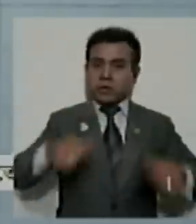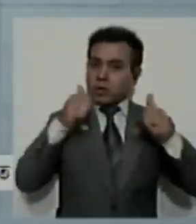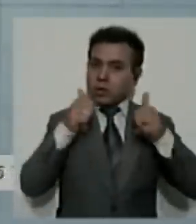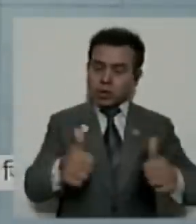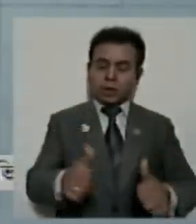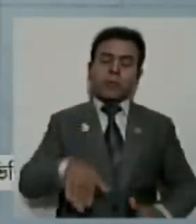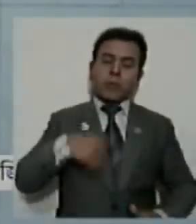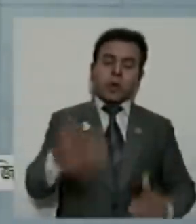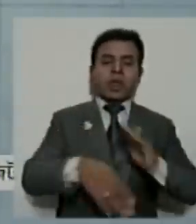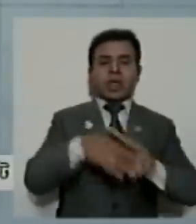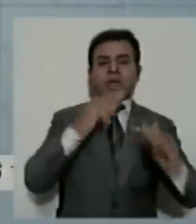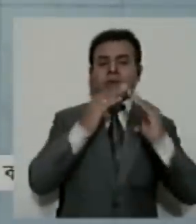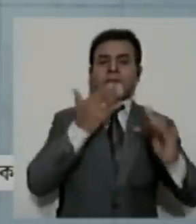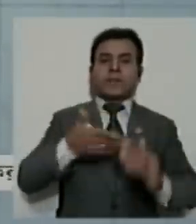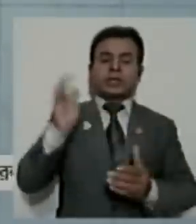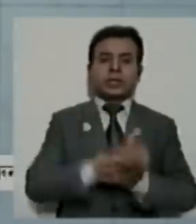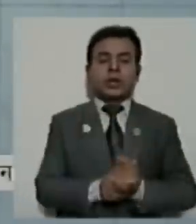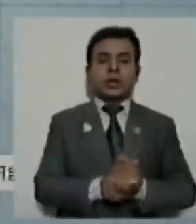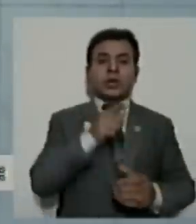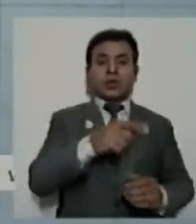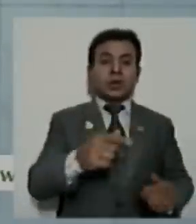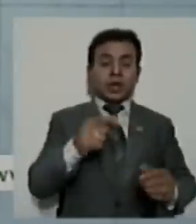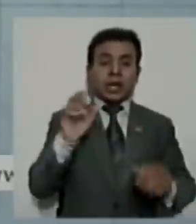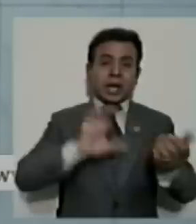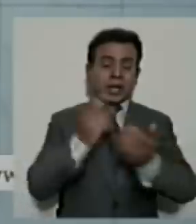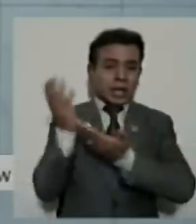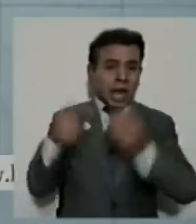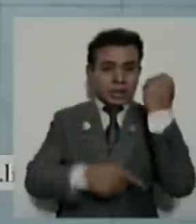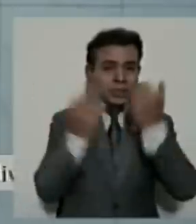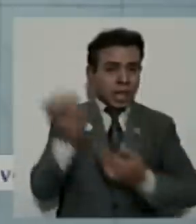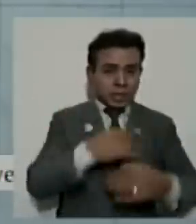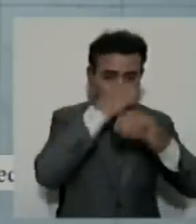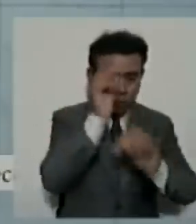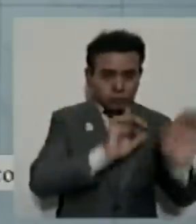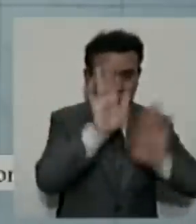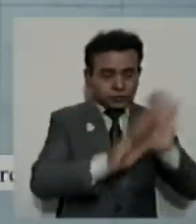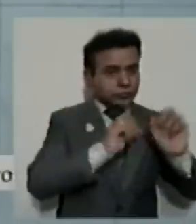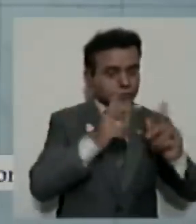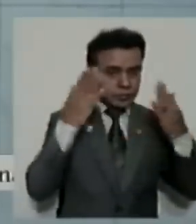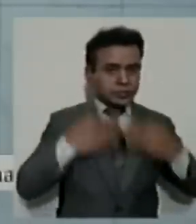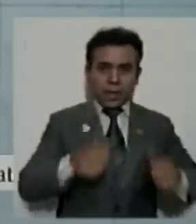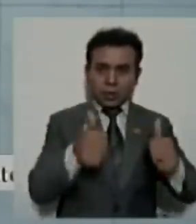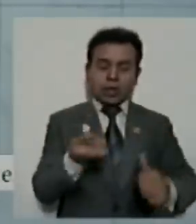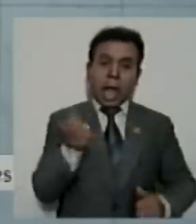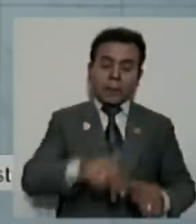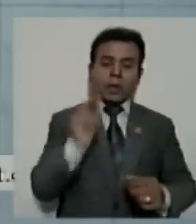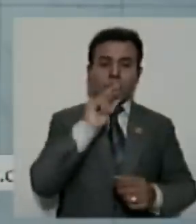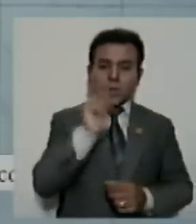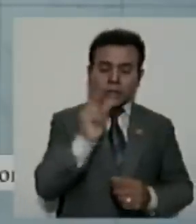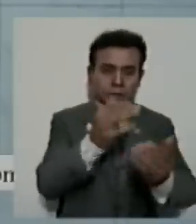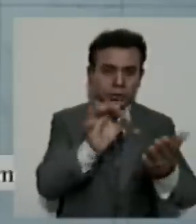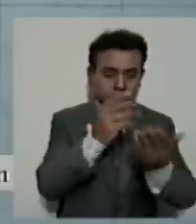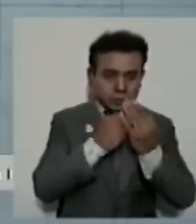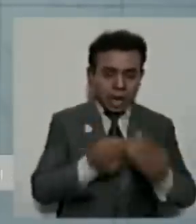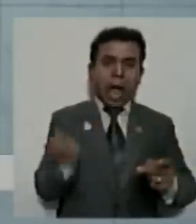করেছেন তাদের মধ্যে পুরুষ 7 জন, মহিলা 3 জন, এবং 7 জন ঢাকার ভিতরে,